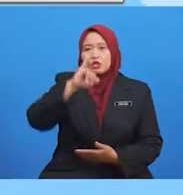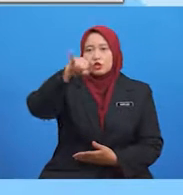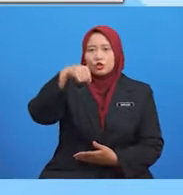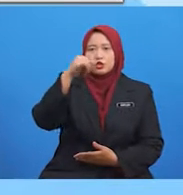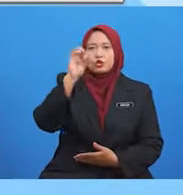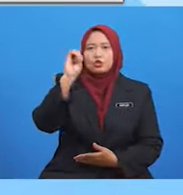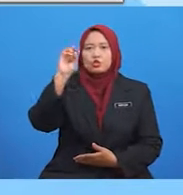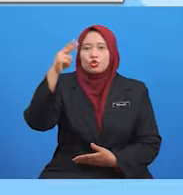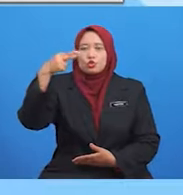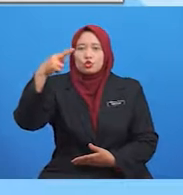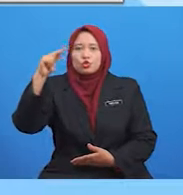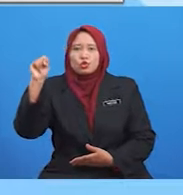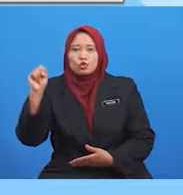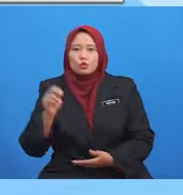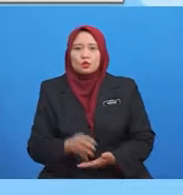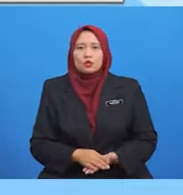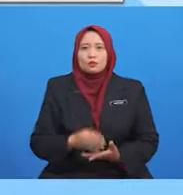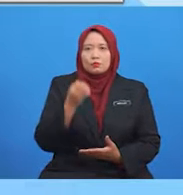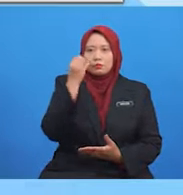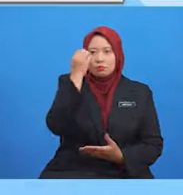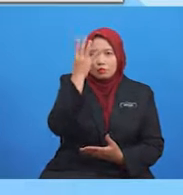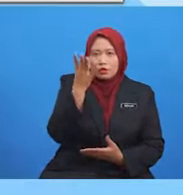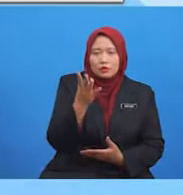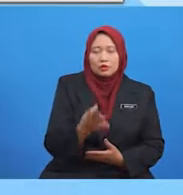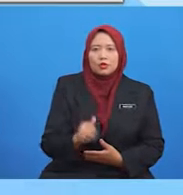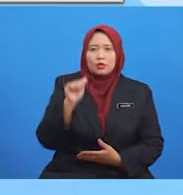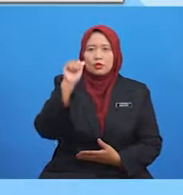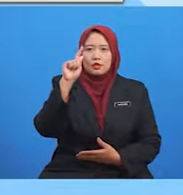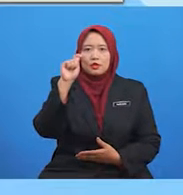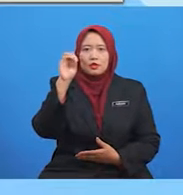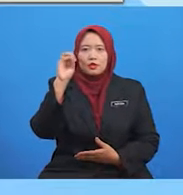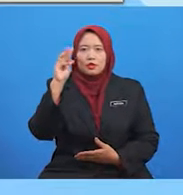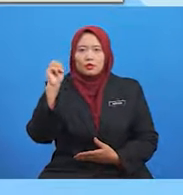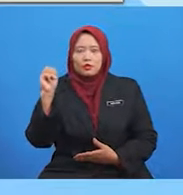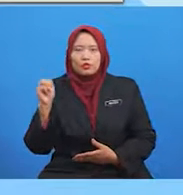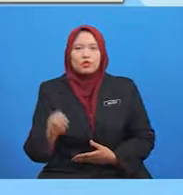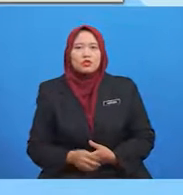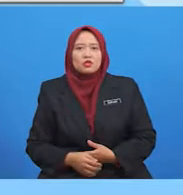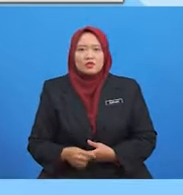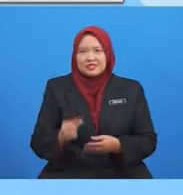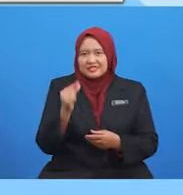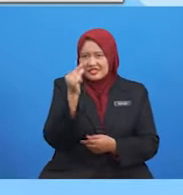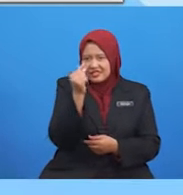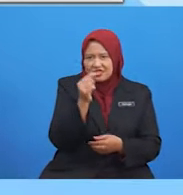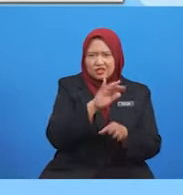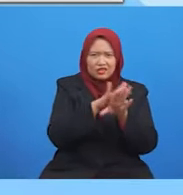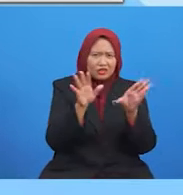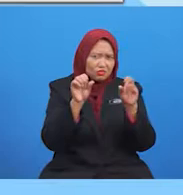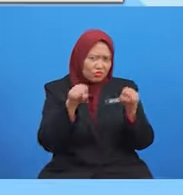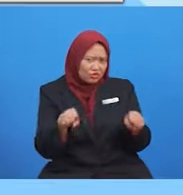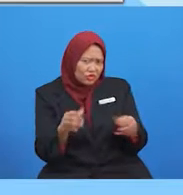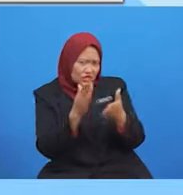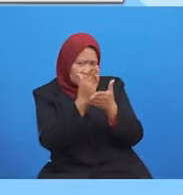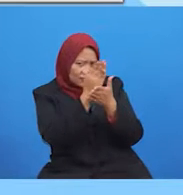Dalton, atom ialah zarah terkecil yang tidak boleh dibahagi lagi. Walau bagaimanapun,